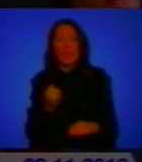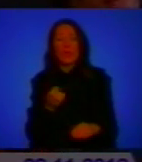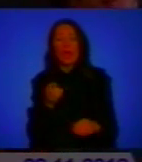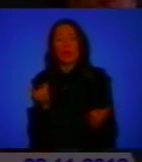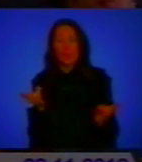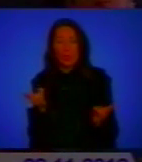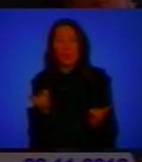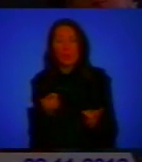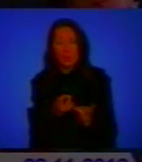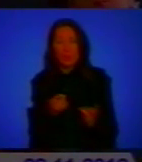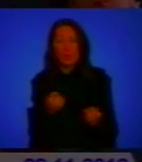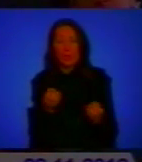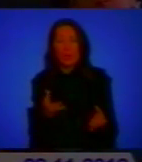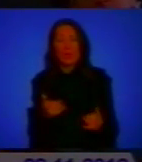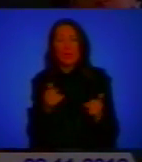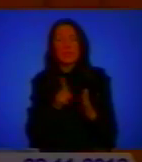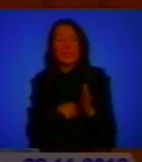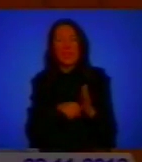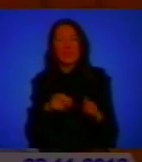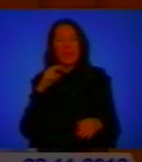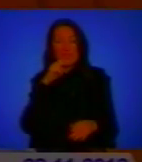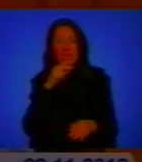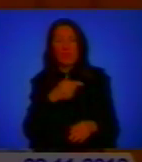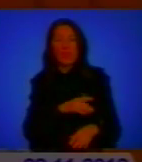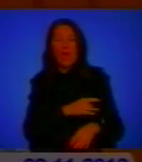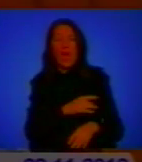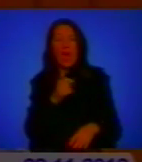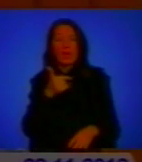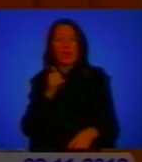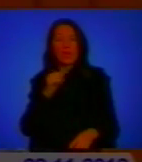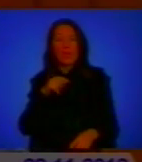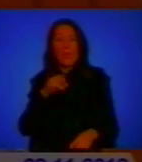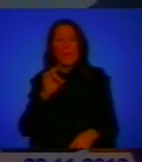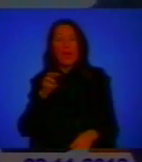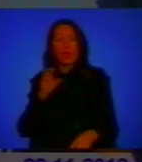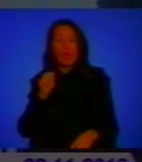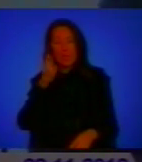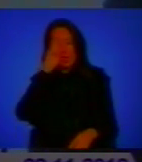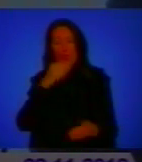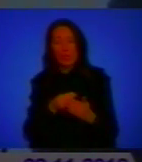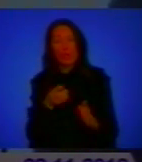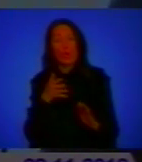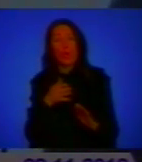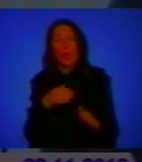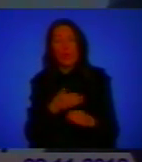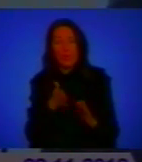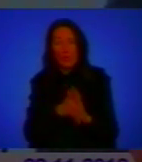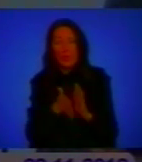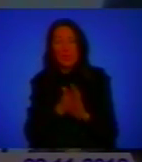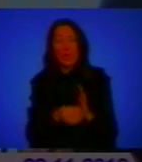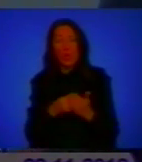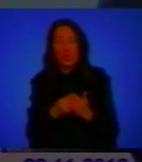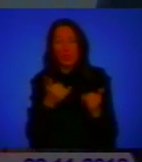на здешевлення ліків від гіпертонії з державного бюджету виділили кошти. Сьогодні держава нам виділила